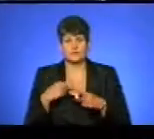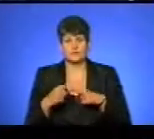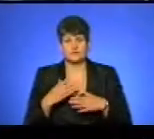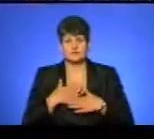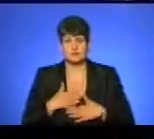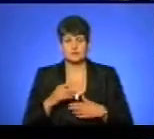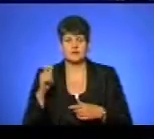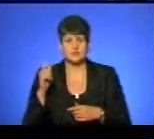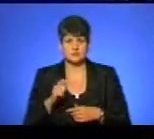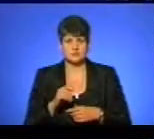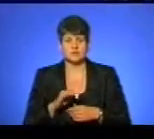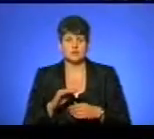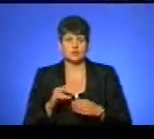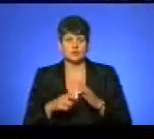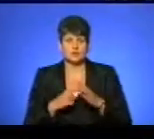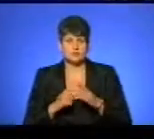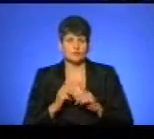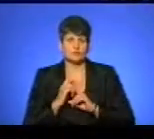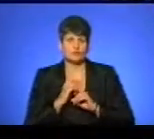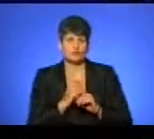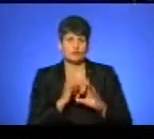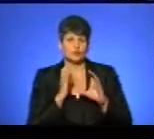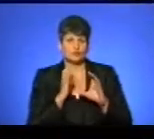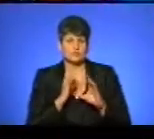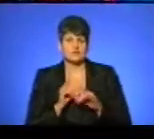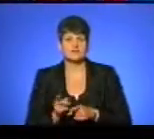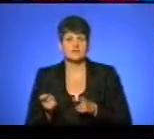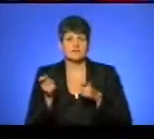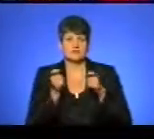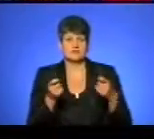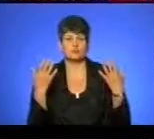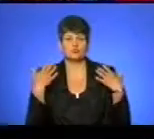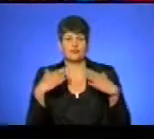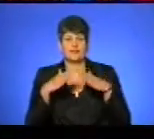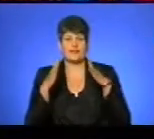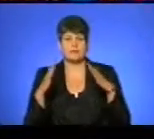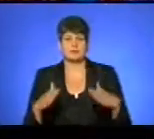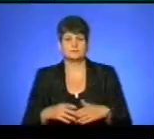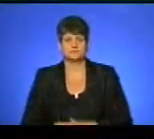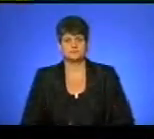Прибулих з Донеччини супроводжують до автобуса, який відвезе їх до відпочинкового табору.